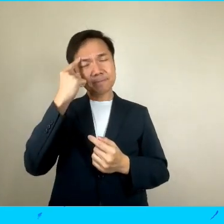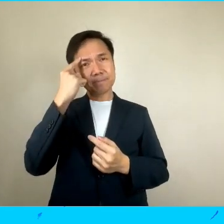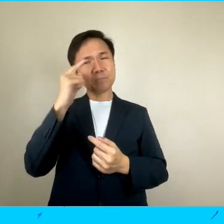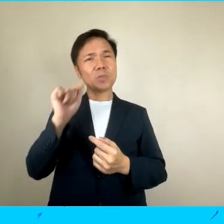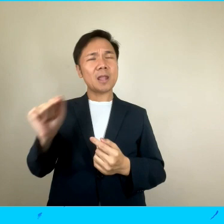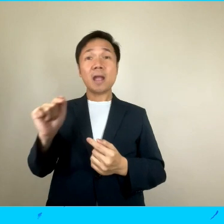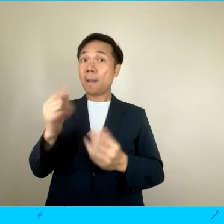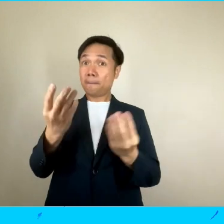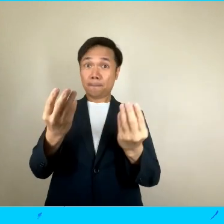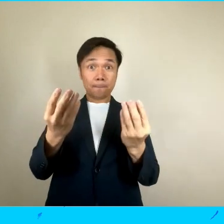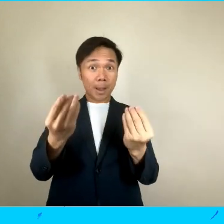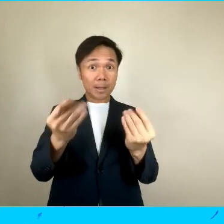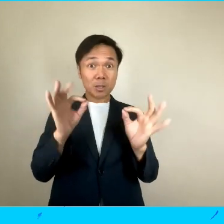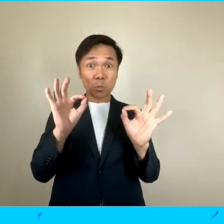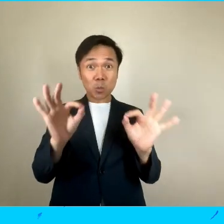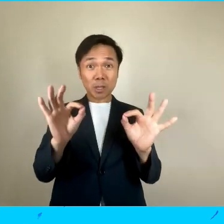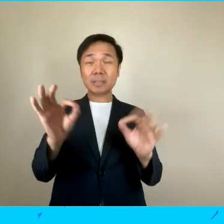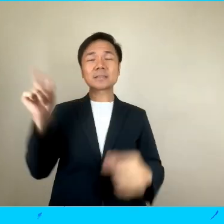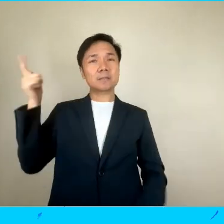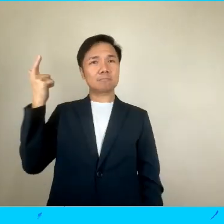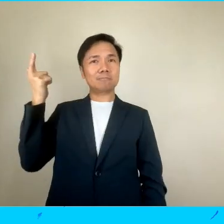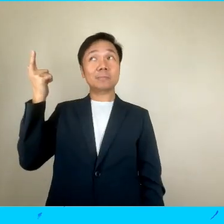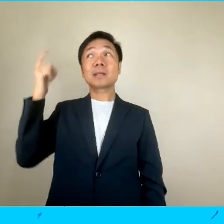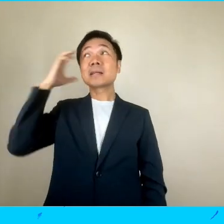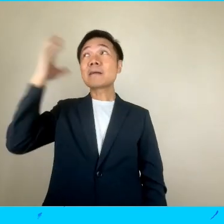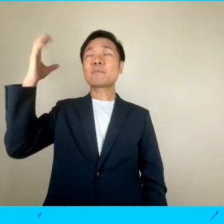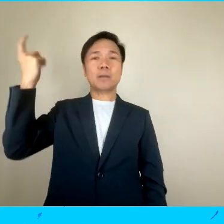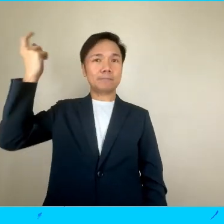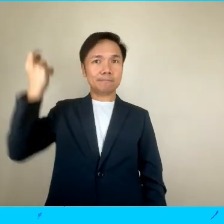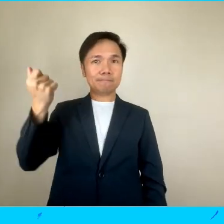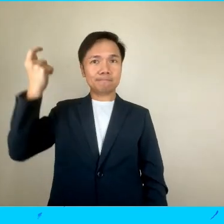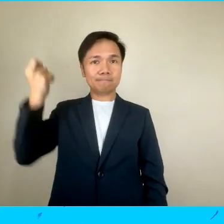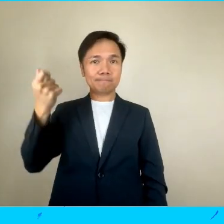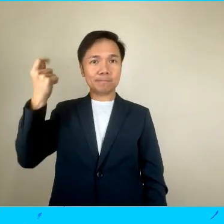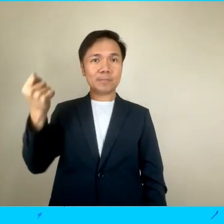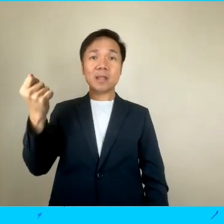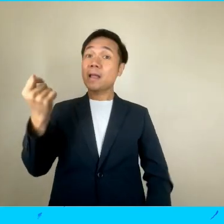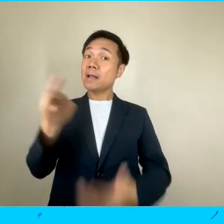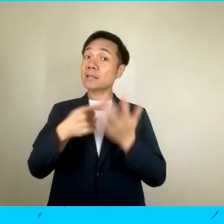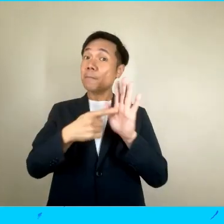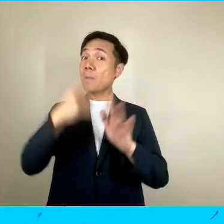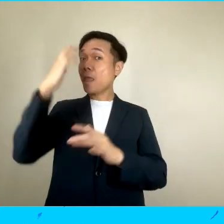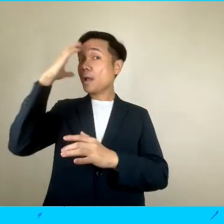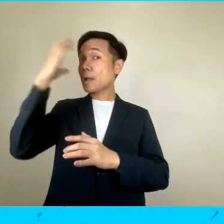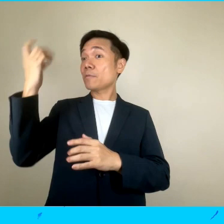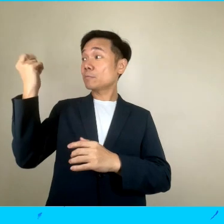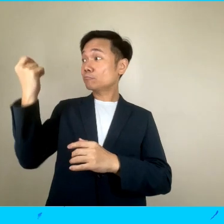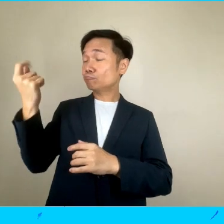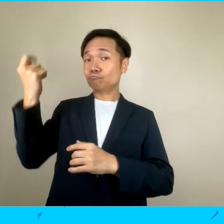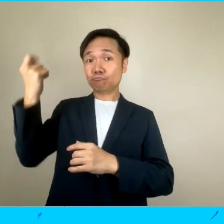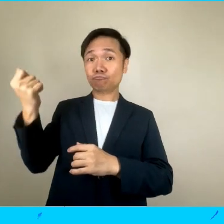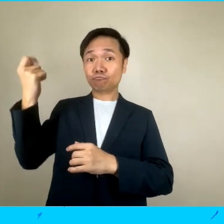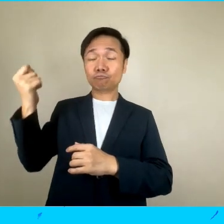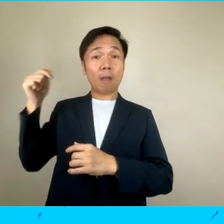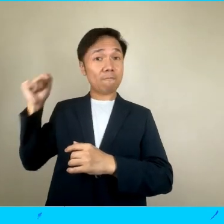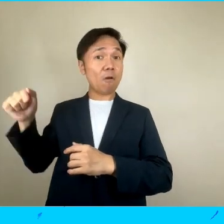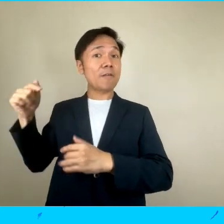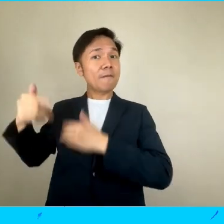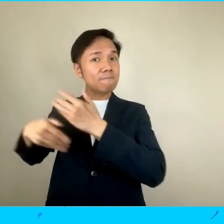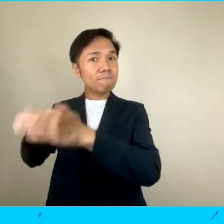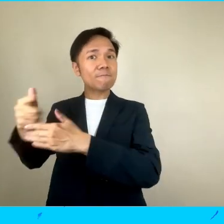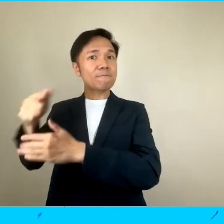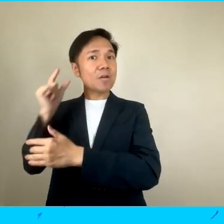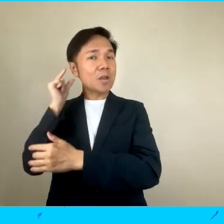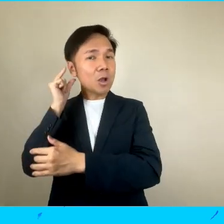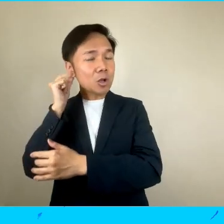l'un des outils importants est la sécurité, par exemple des programmes de